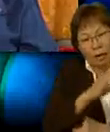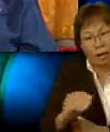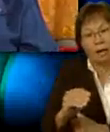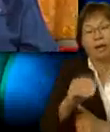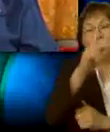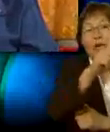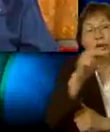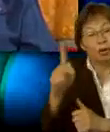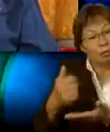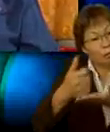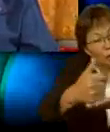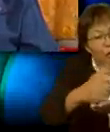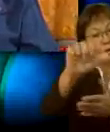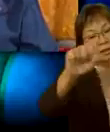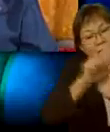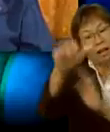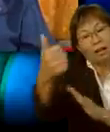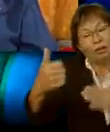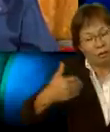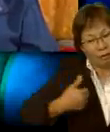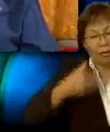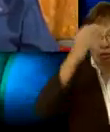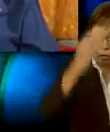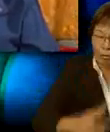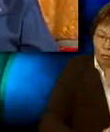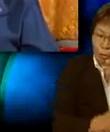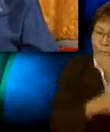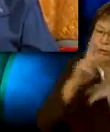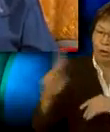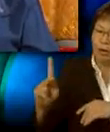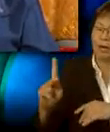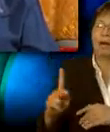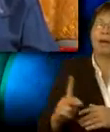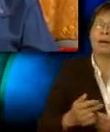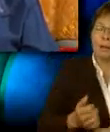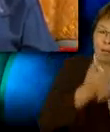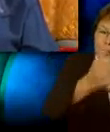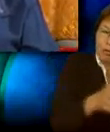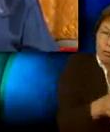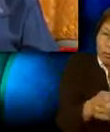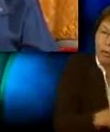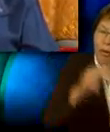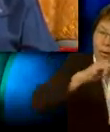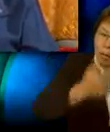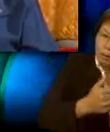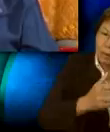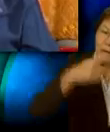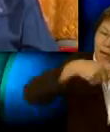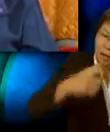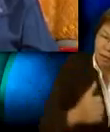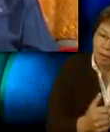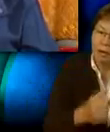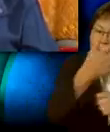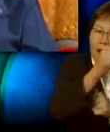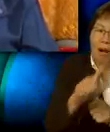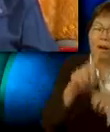dan juga kurikulum. Selain itu, terdapat juga guru penolong kanan HEM yang membantu menguruskan masalah yang